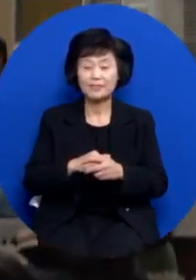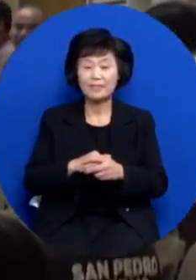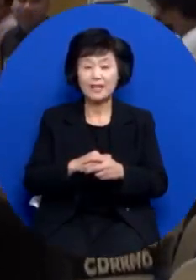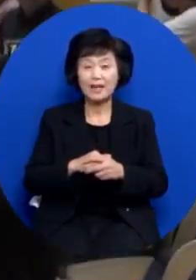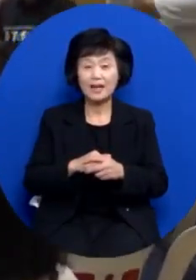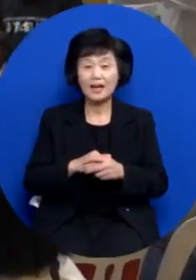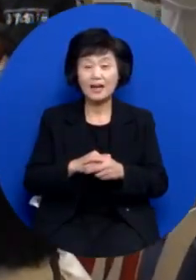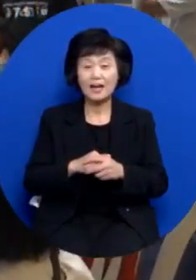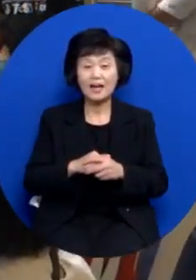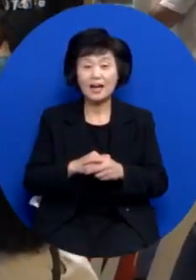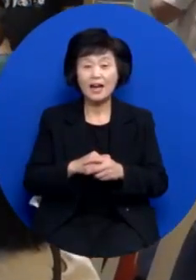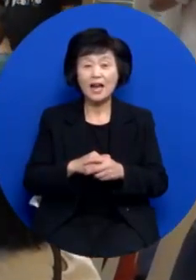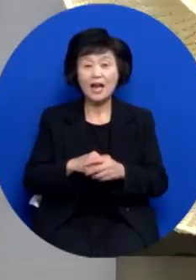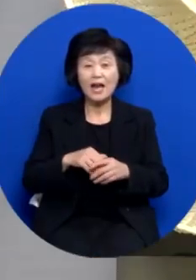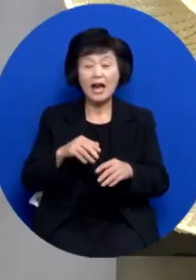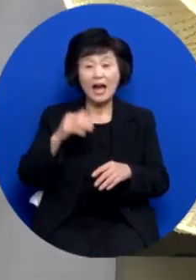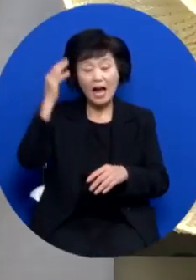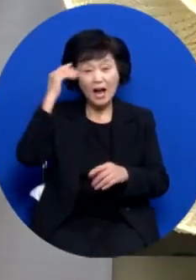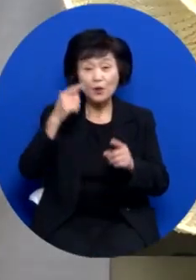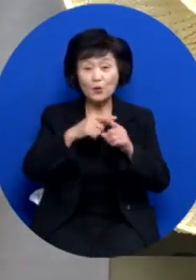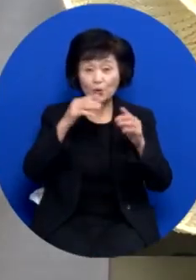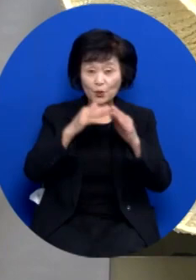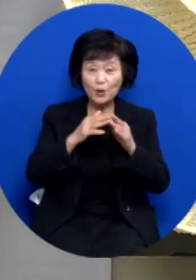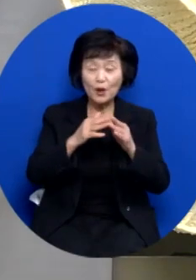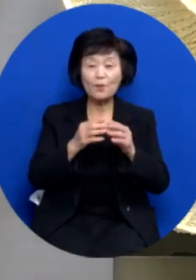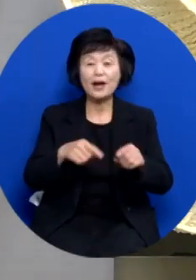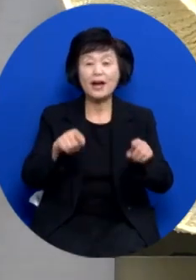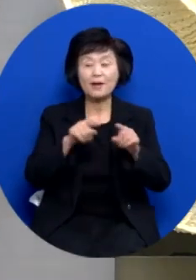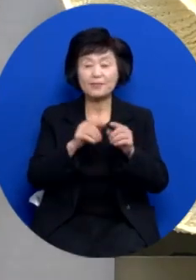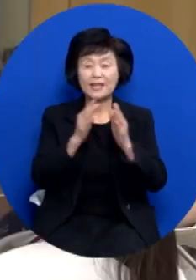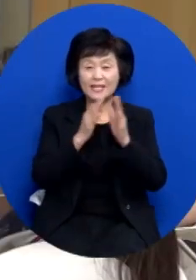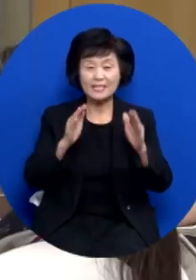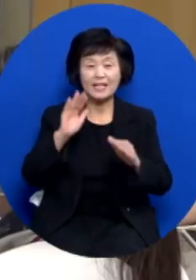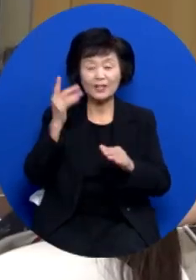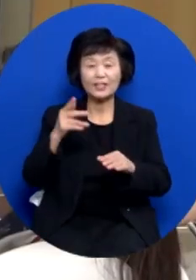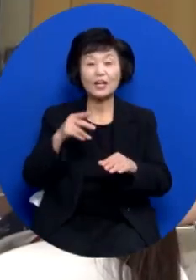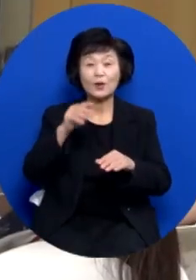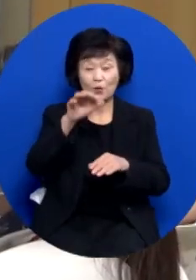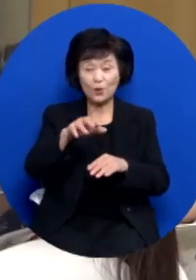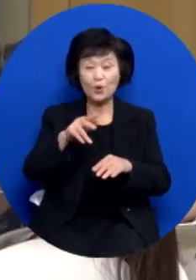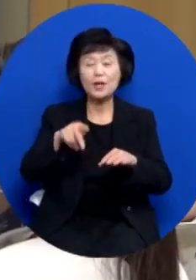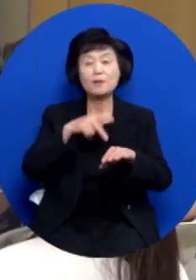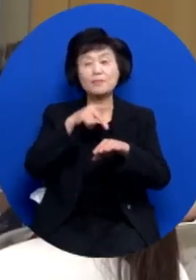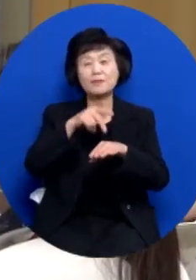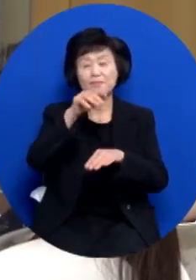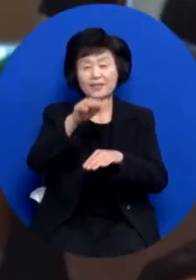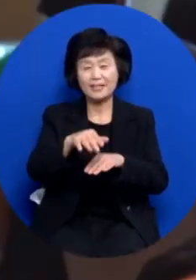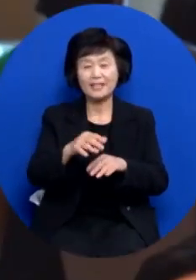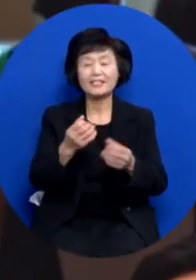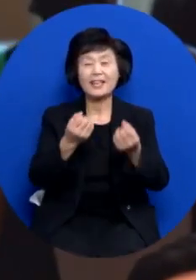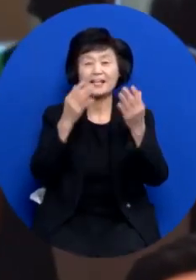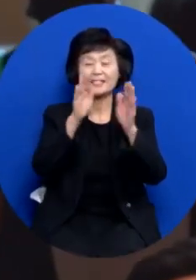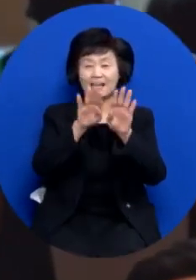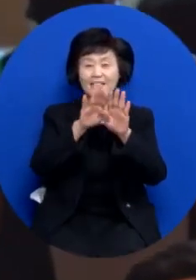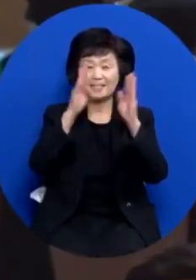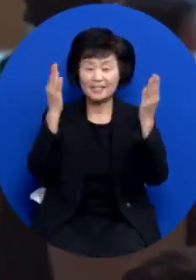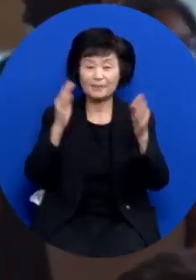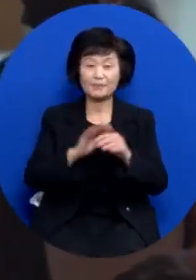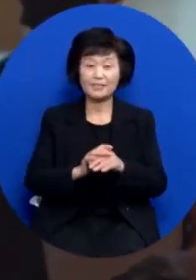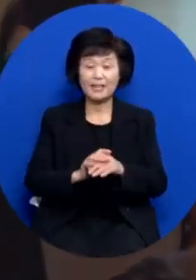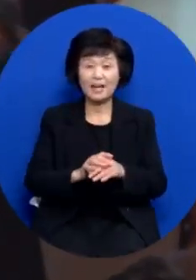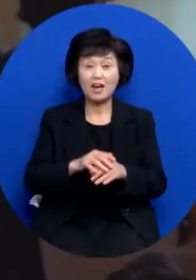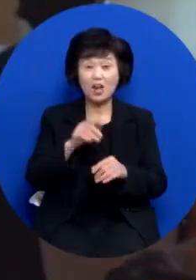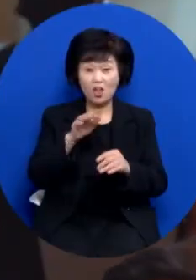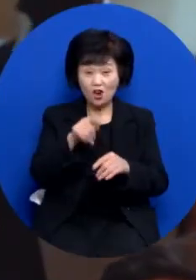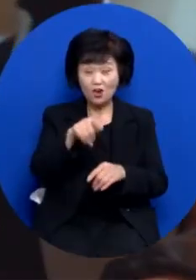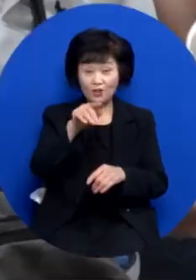한국 IDA협회와 한국교회가 연합한 섬김이 필리핀 산페드로시에서 진행됐습니다. 코로나 팬데믹 기간 동안